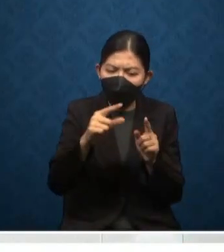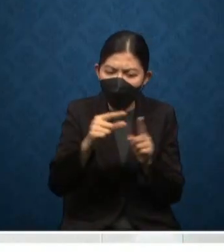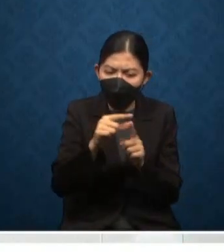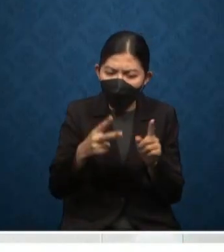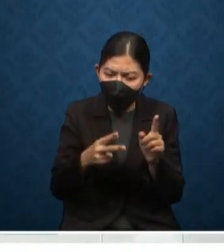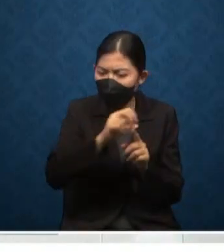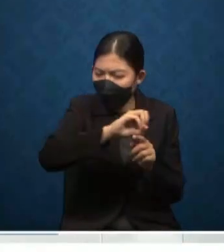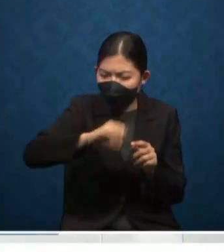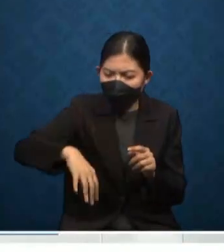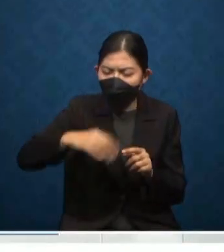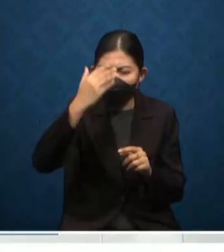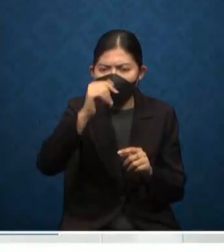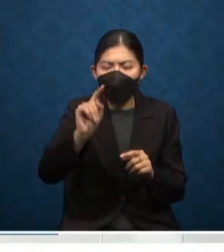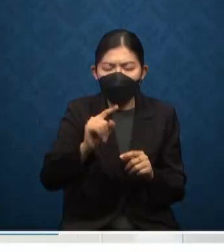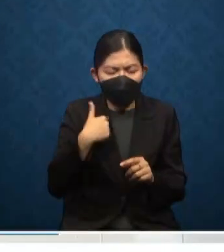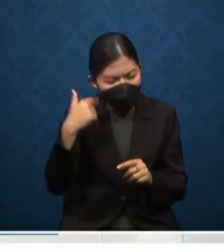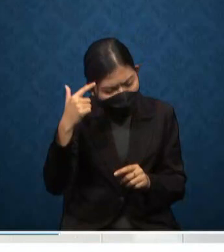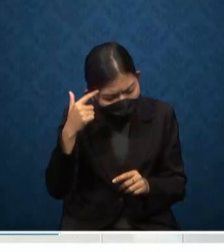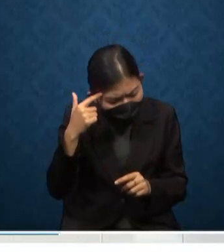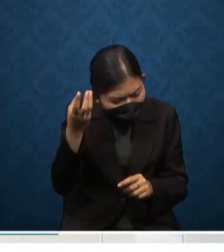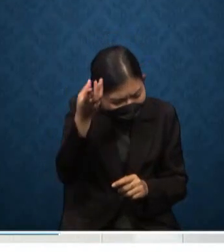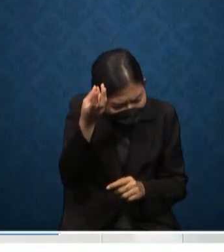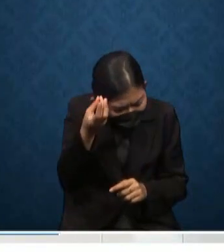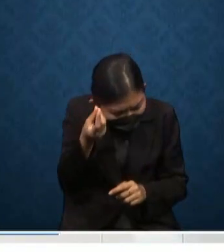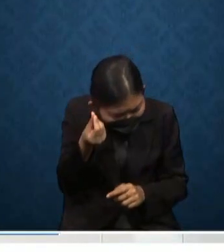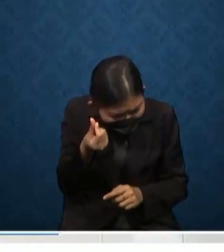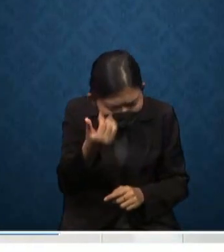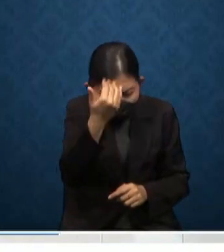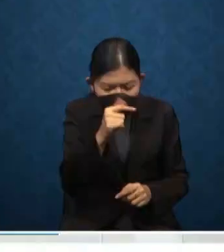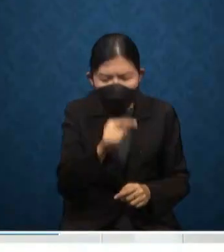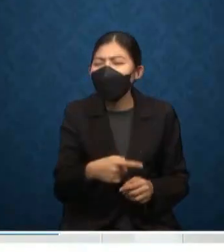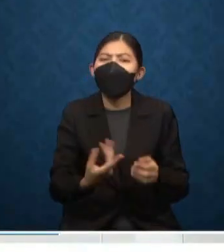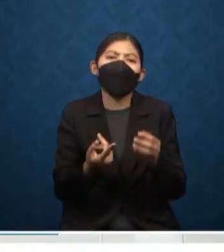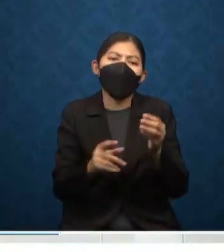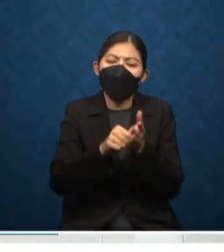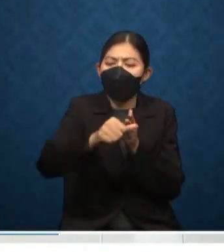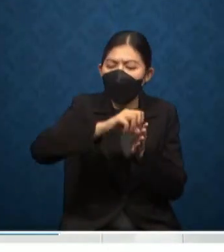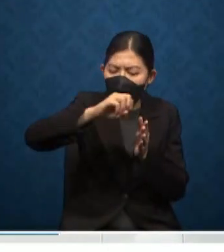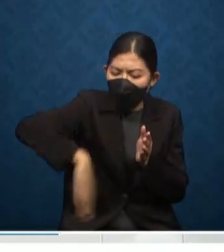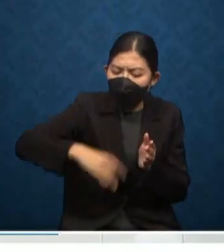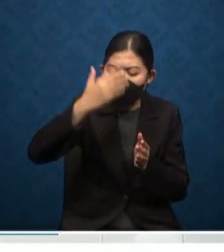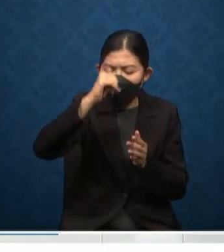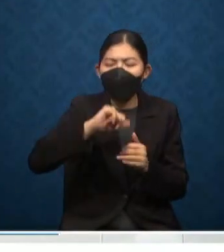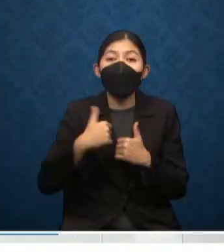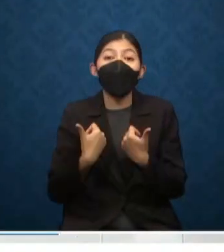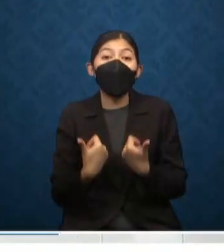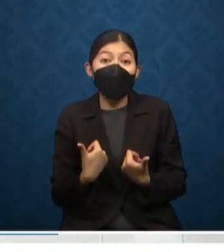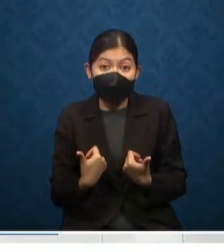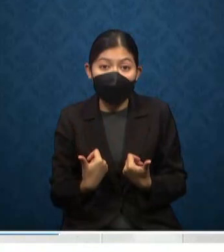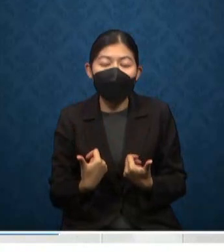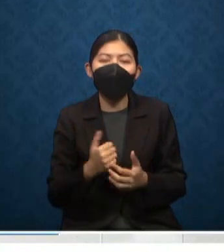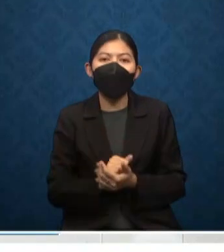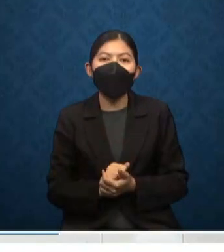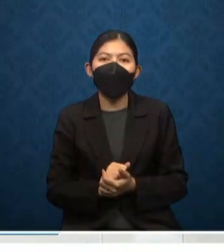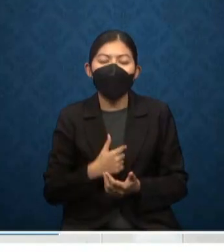แล้วว่าทำไมเราพยายามจะตัดออกไปจากเงินอุดหนุนของรัฐบาลซึ่งในภารกิจในปัจจุบันนั้นเรื่